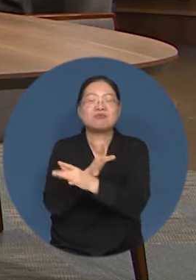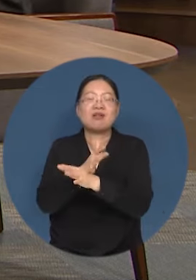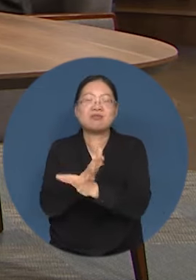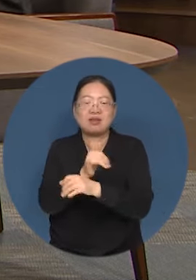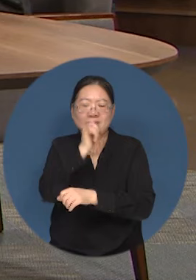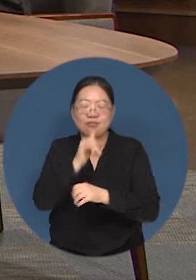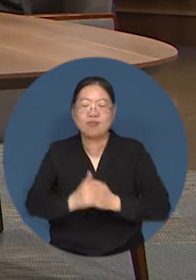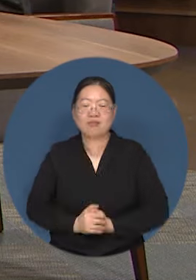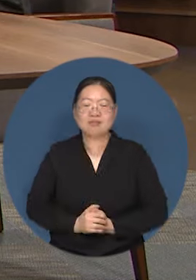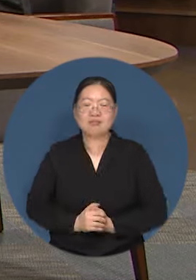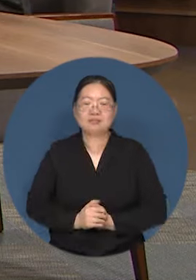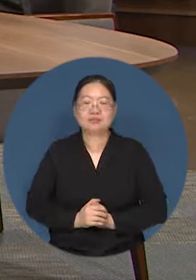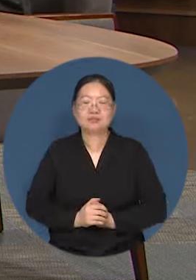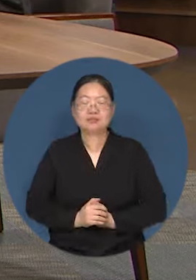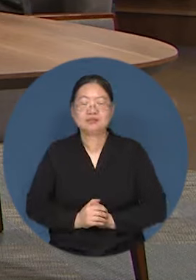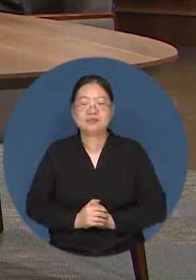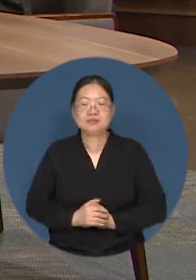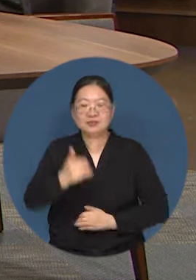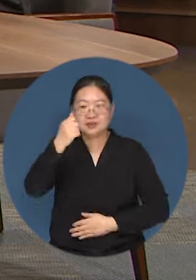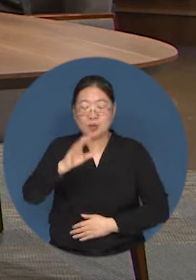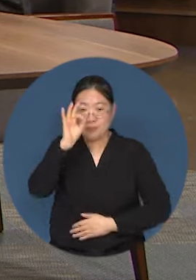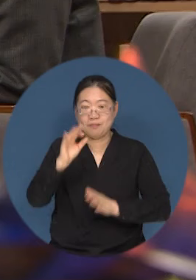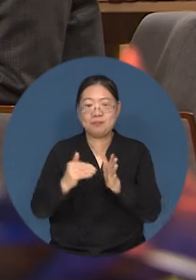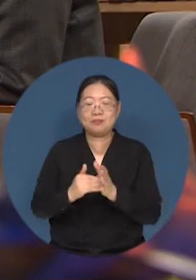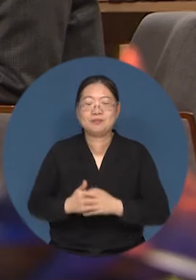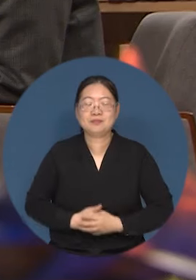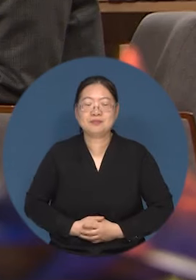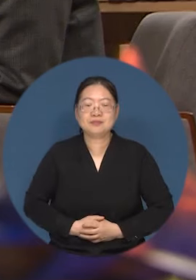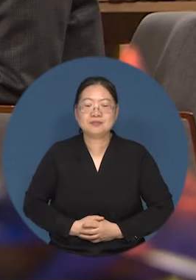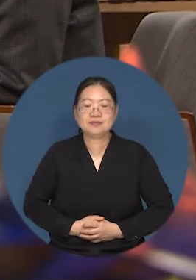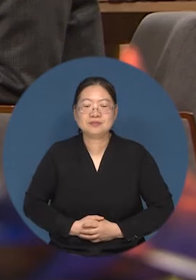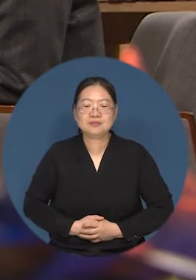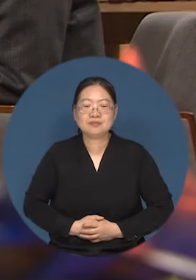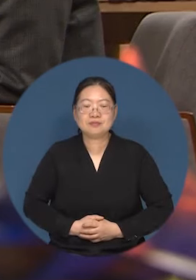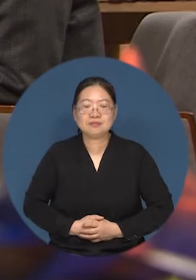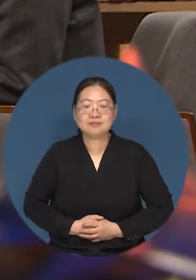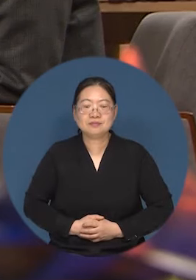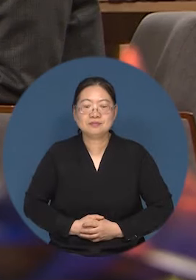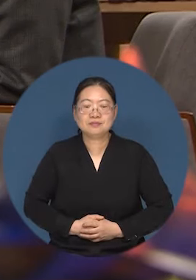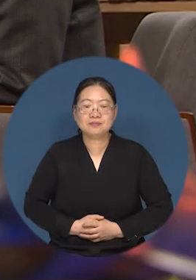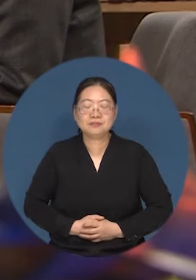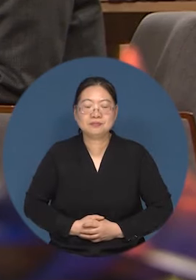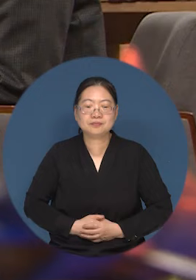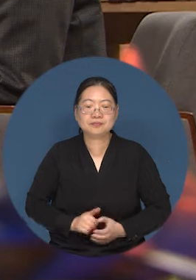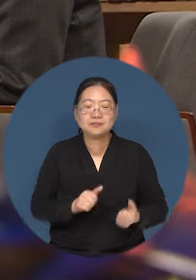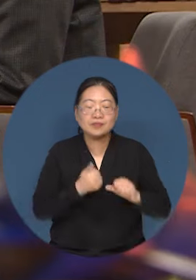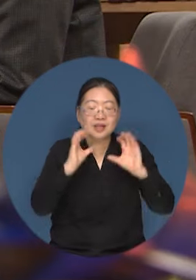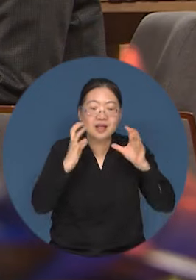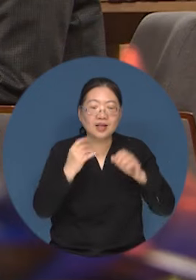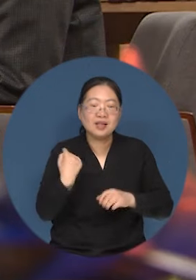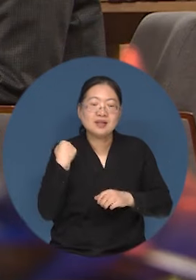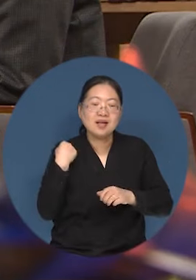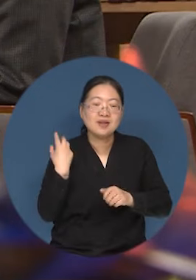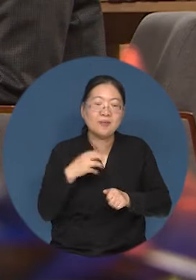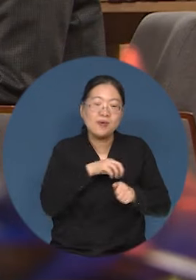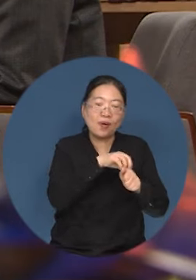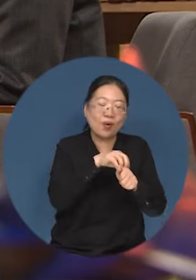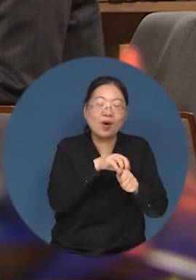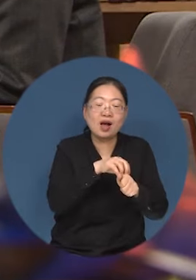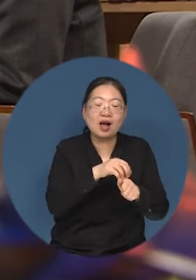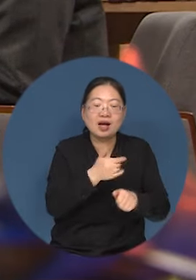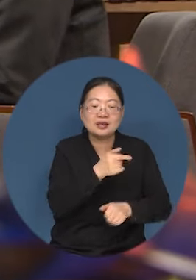치더라고요. 여러 번 봤습니다 그런 네. 모습. 자기 죽은 새끼 등에 업고 다니던 것도 남방 큰돌고래